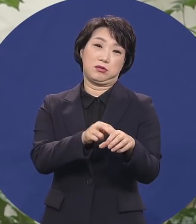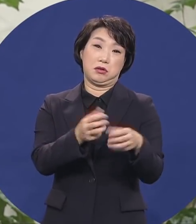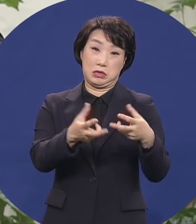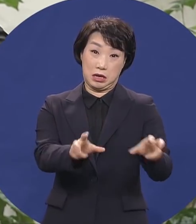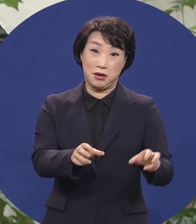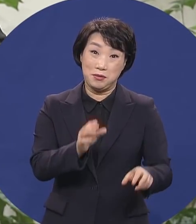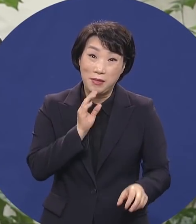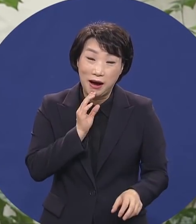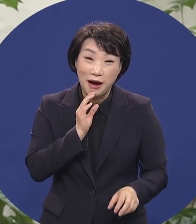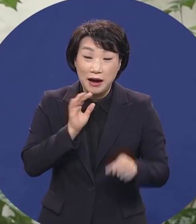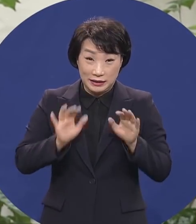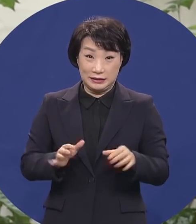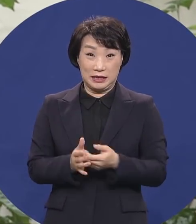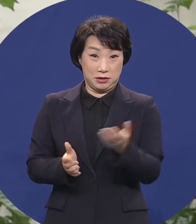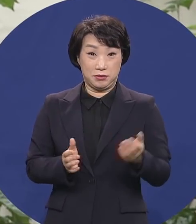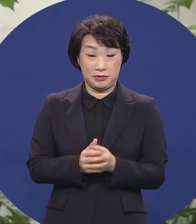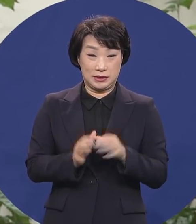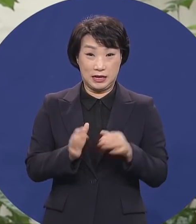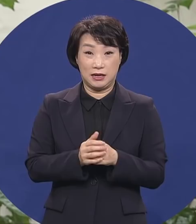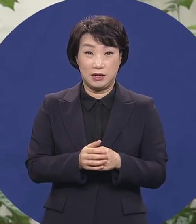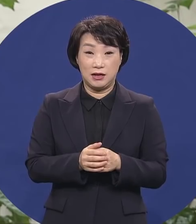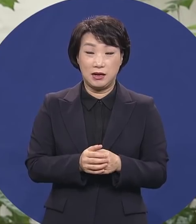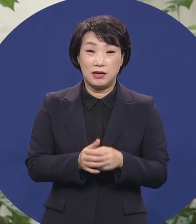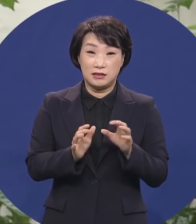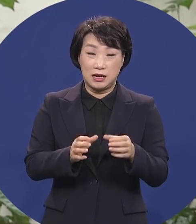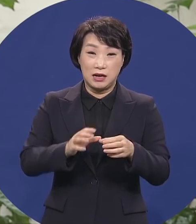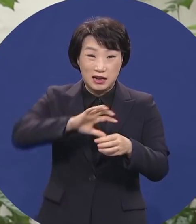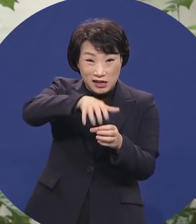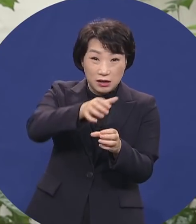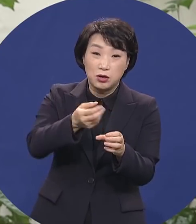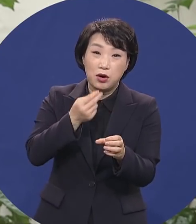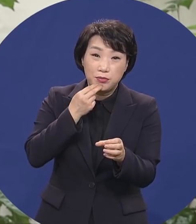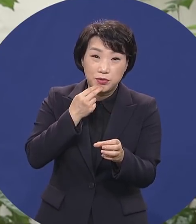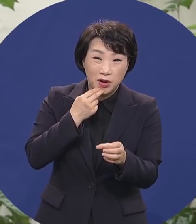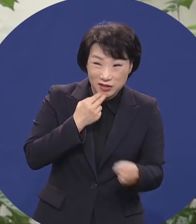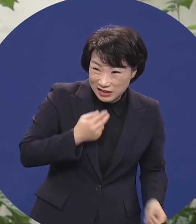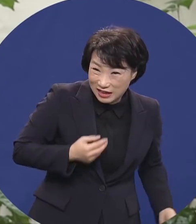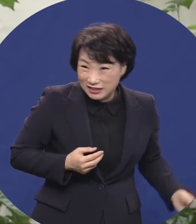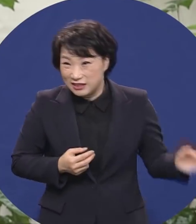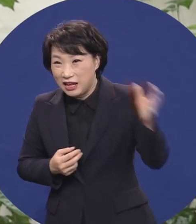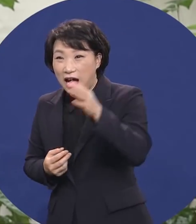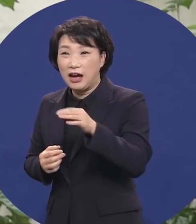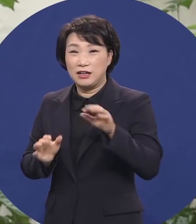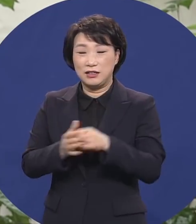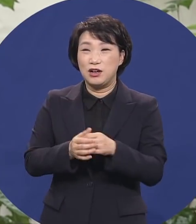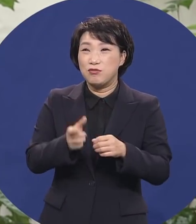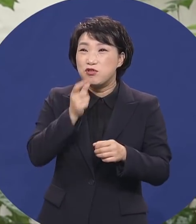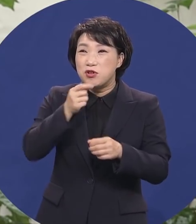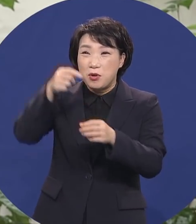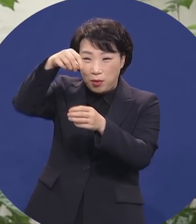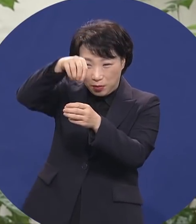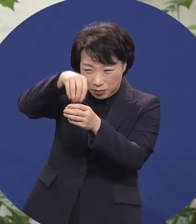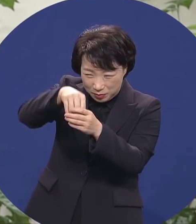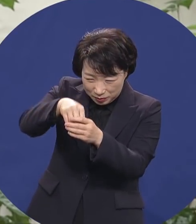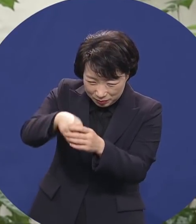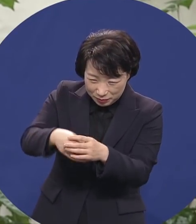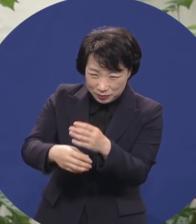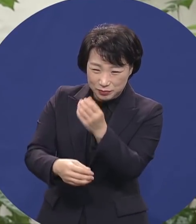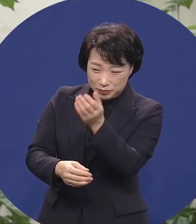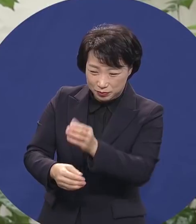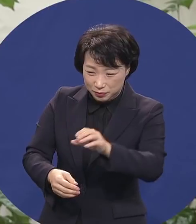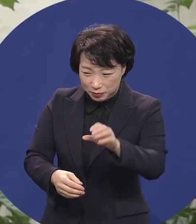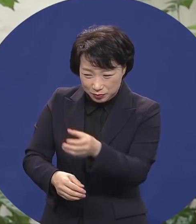그러나 거기다 물을 쫙 그냥 마개를 닫지 말고 내던져서 물이 뽀글뽀글 들어가다